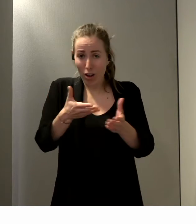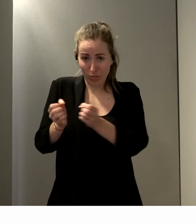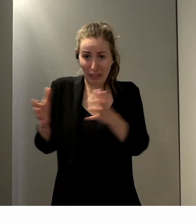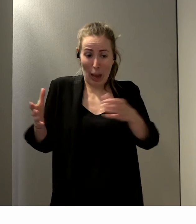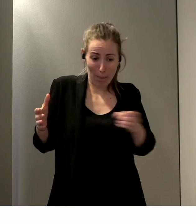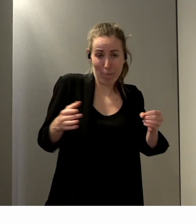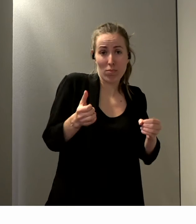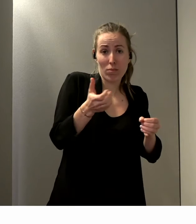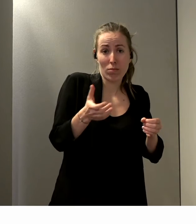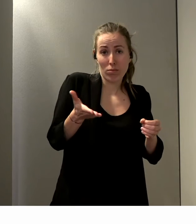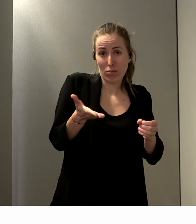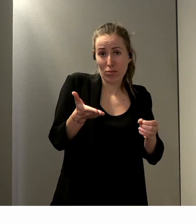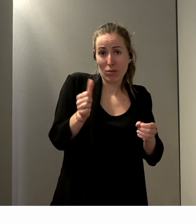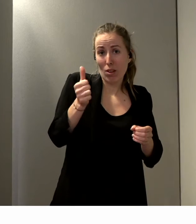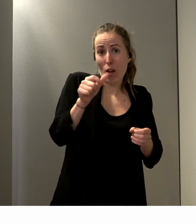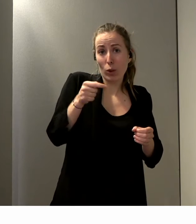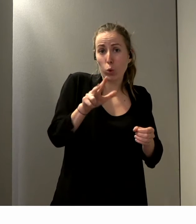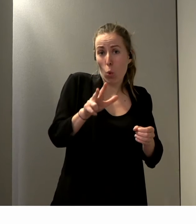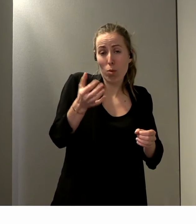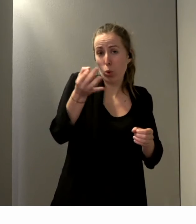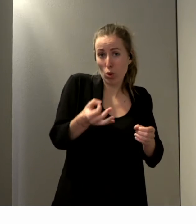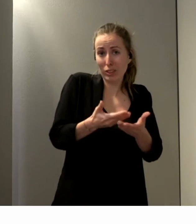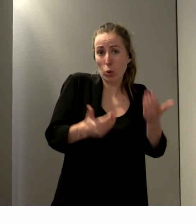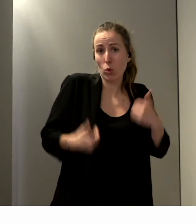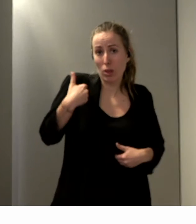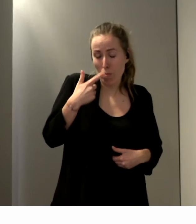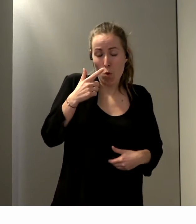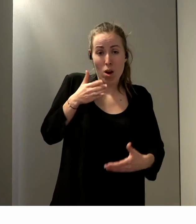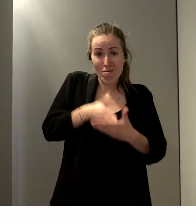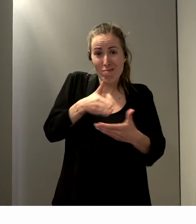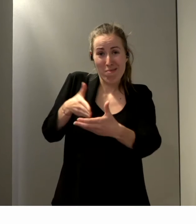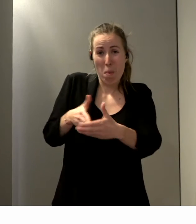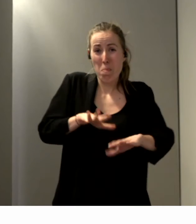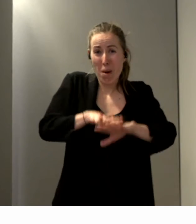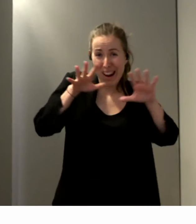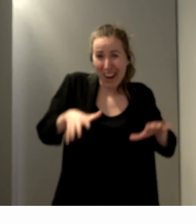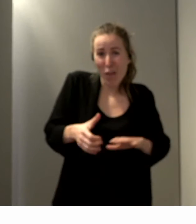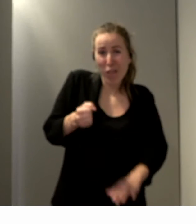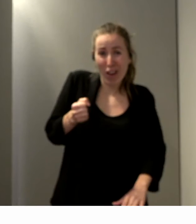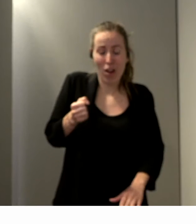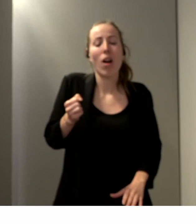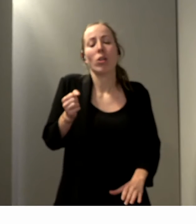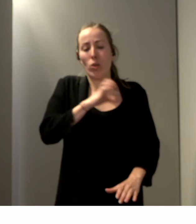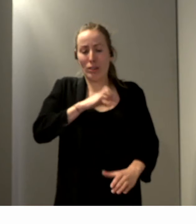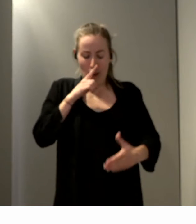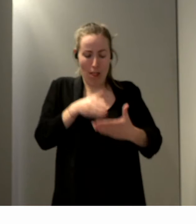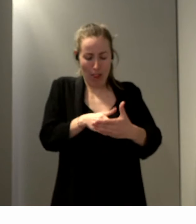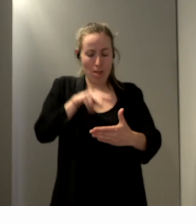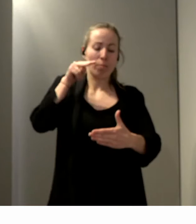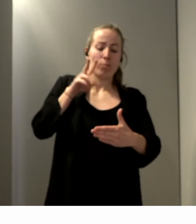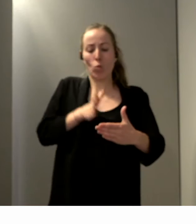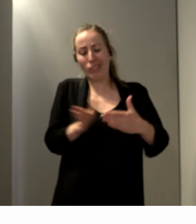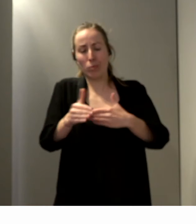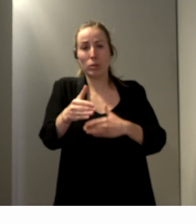D'immenses freins de toute nature étaient présents. On a travaillé à les lever. Vous savez que maintenant, tous les centres de formation d'apprentis doivent avoir un